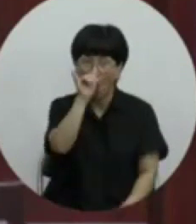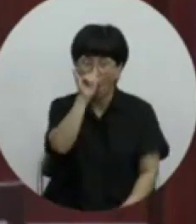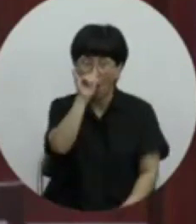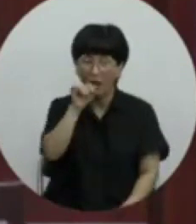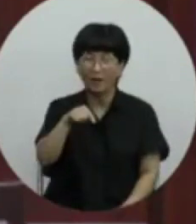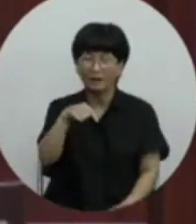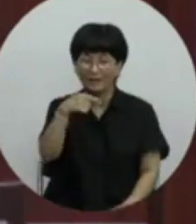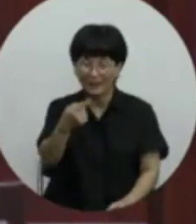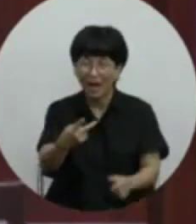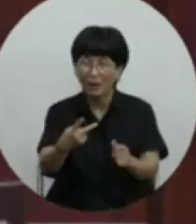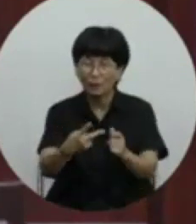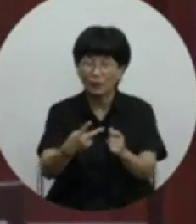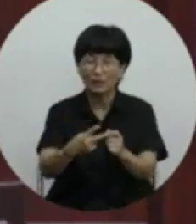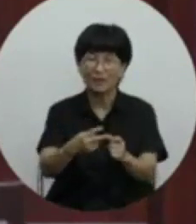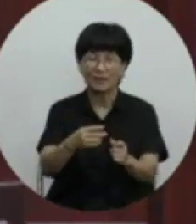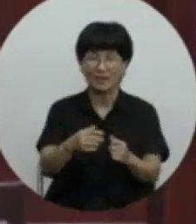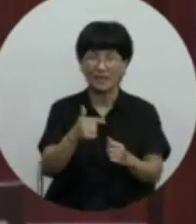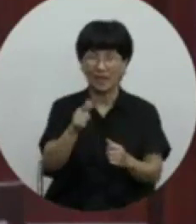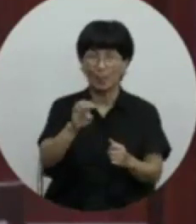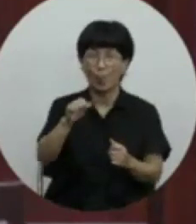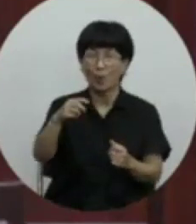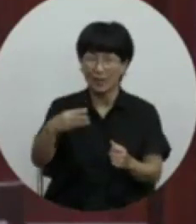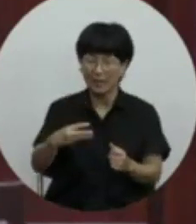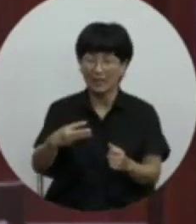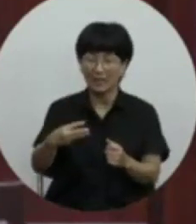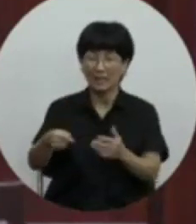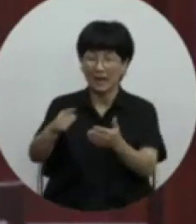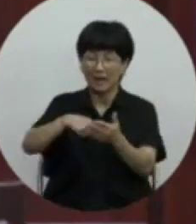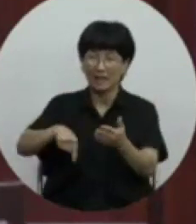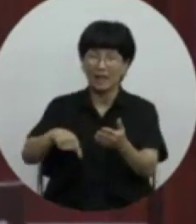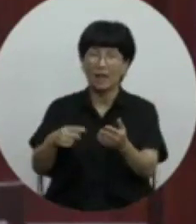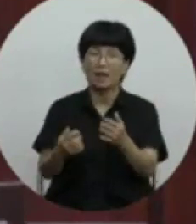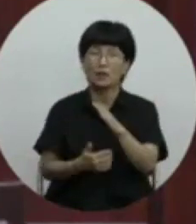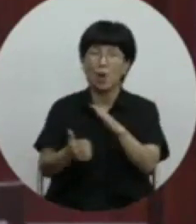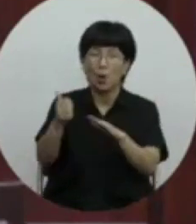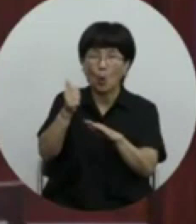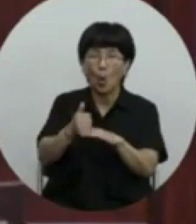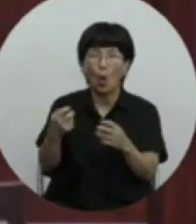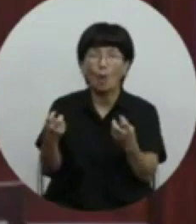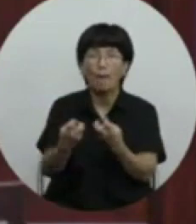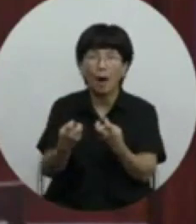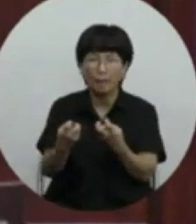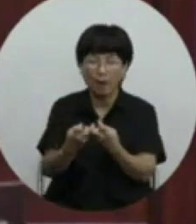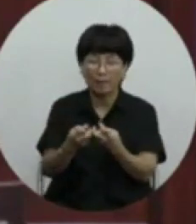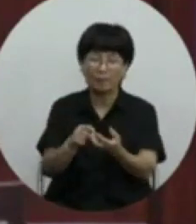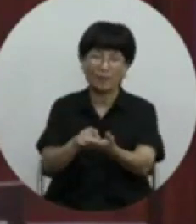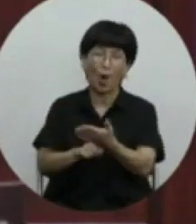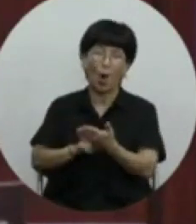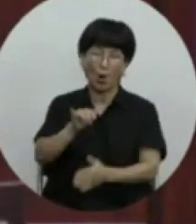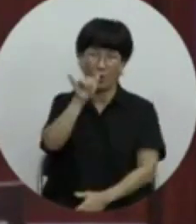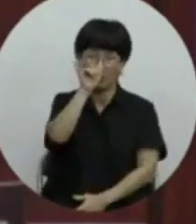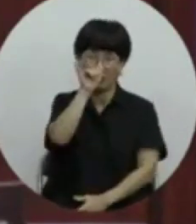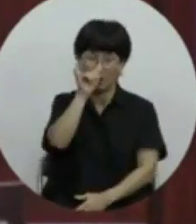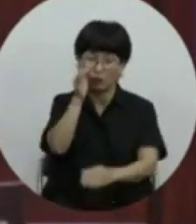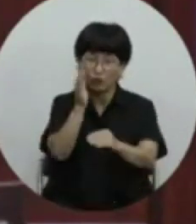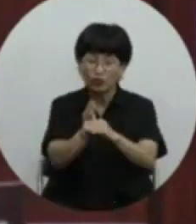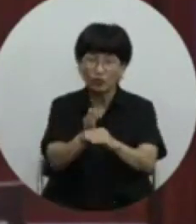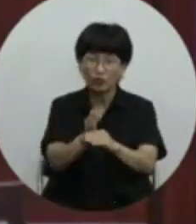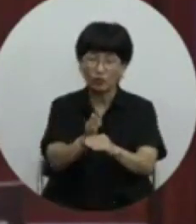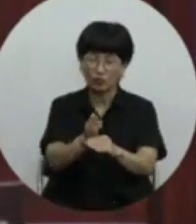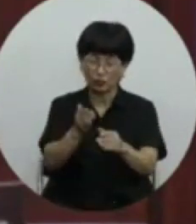법칙에는 15가지의 성공 법칙이 나옵니다. 이 중 명확한 중점 목표를 가지라는 내용이